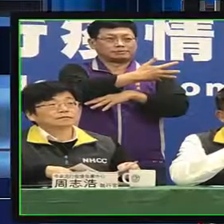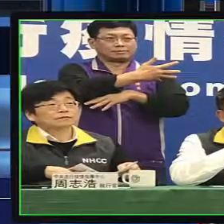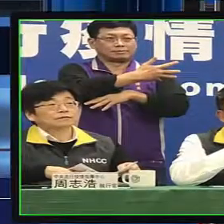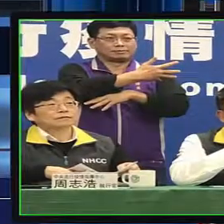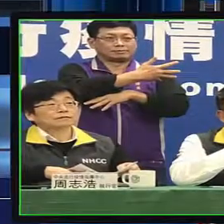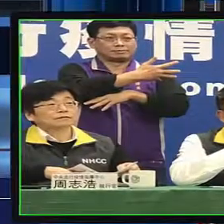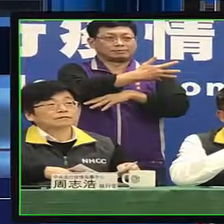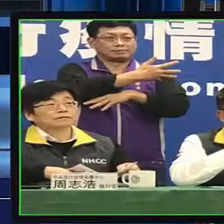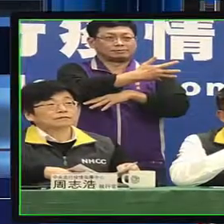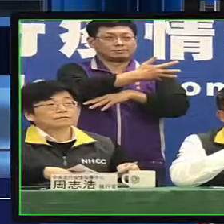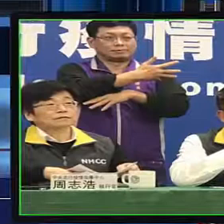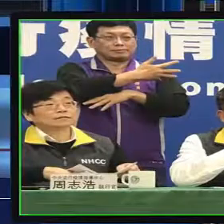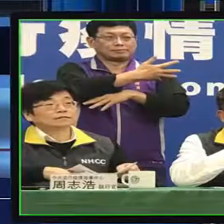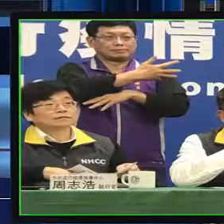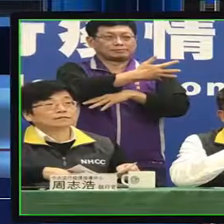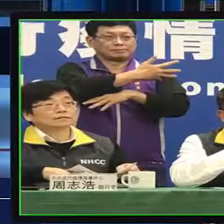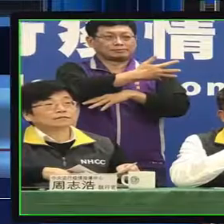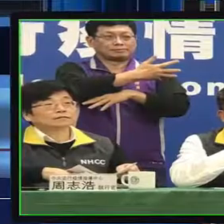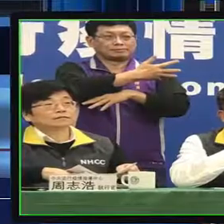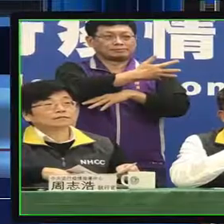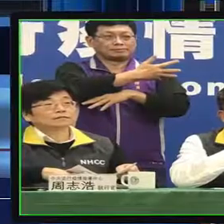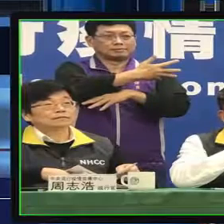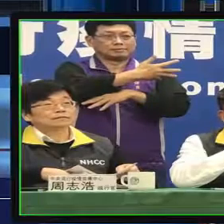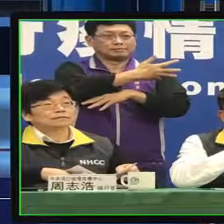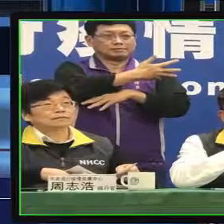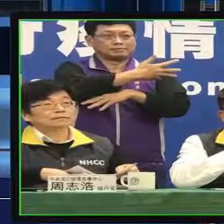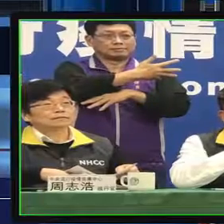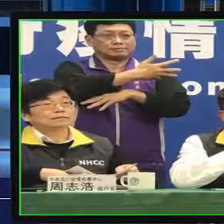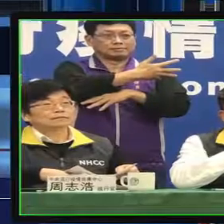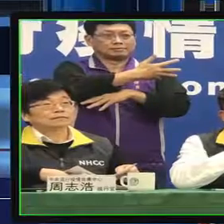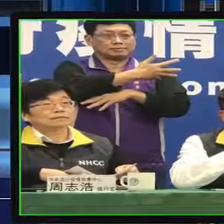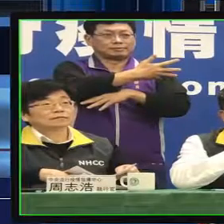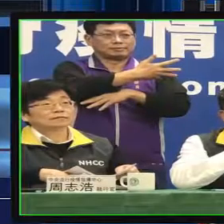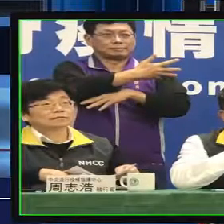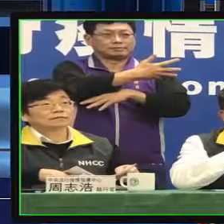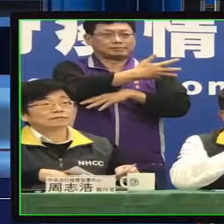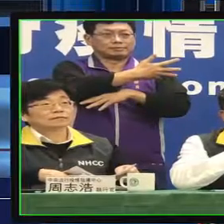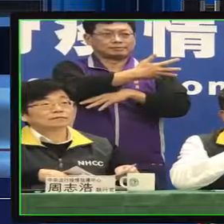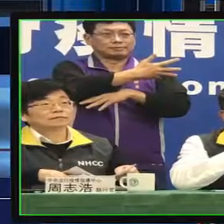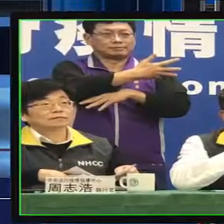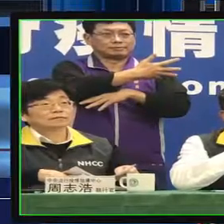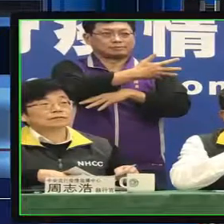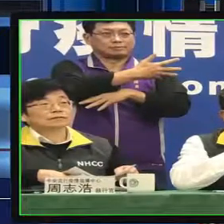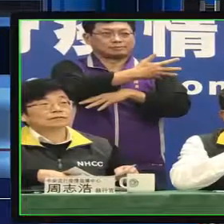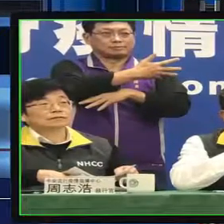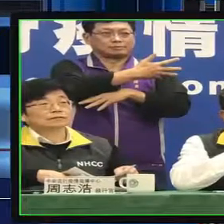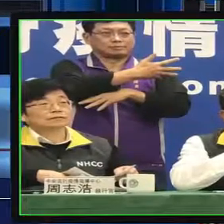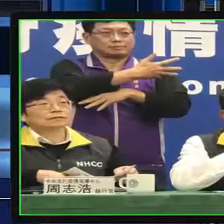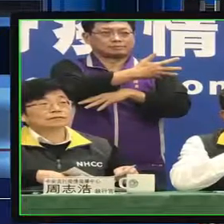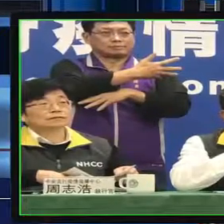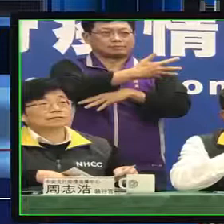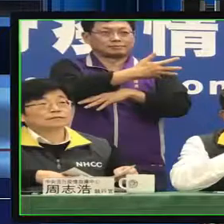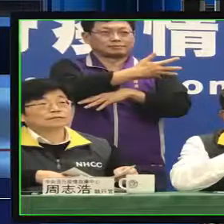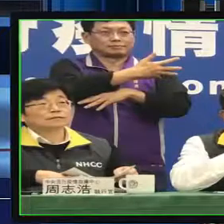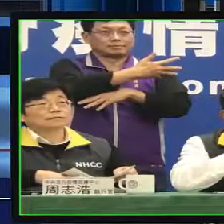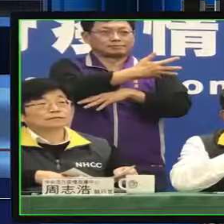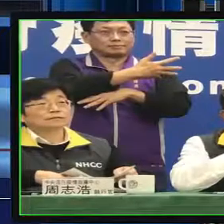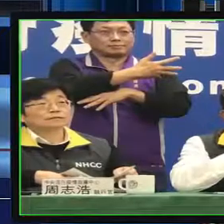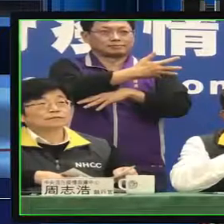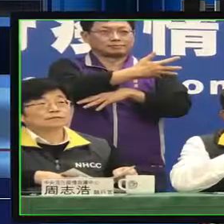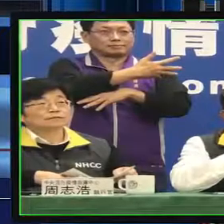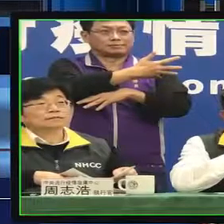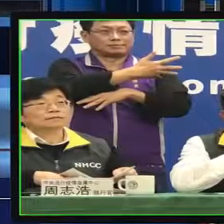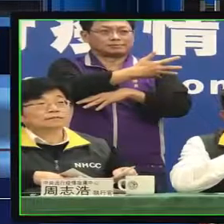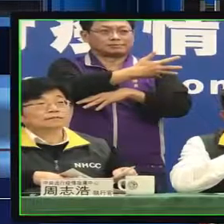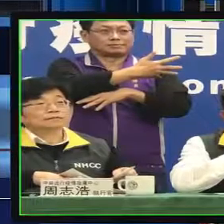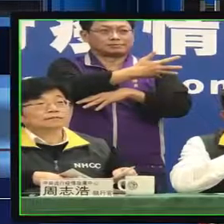长陈时中今14日下午在例行疫情记者会上宣布，在发出把中国河南、